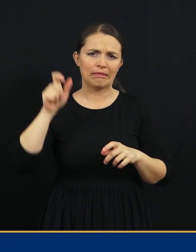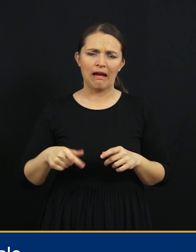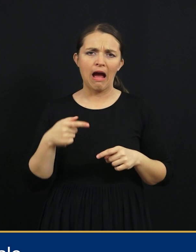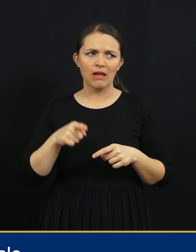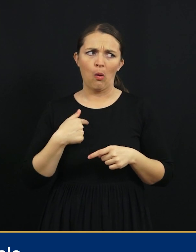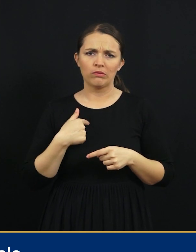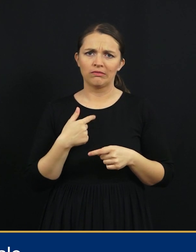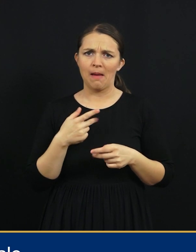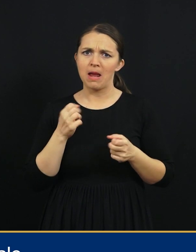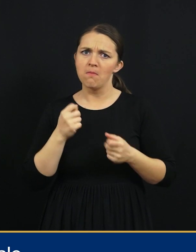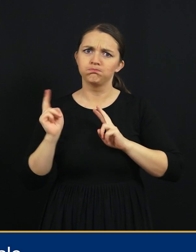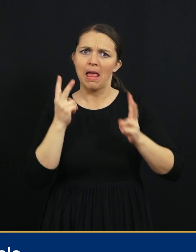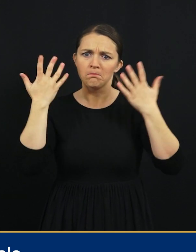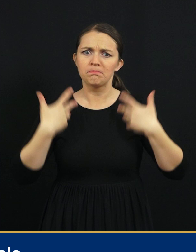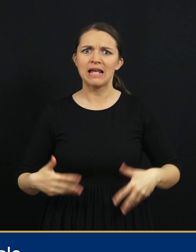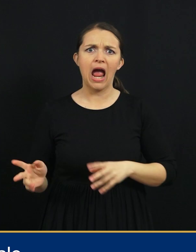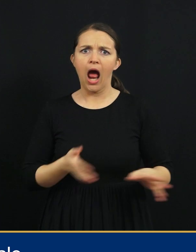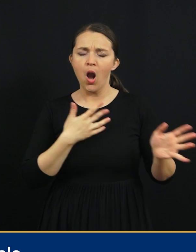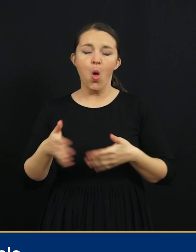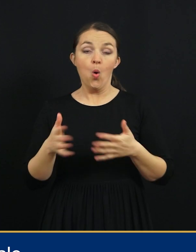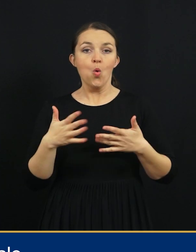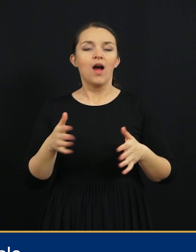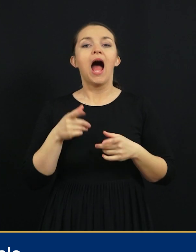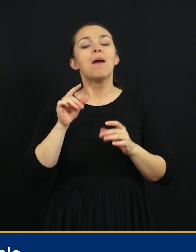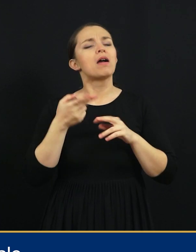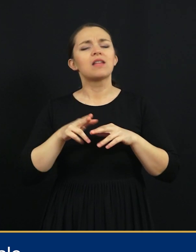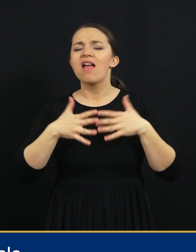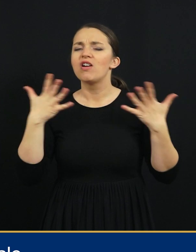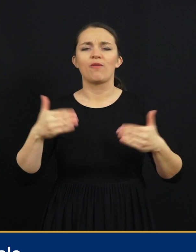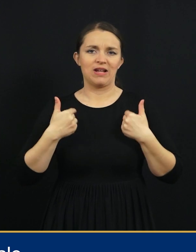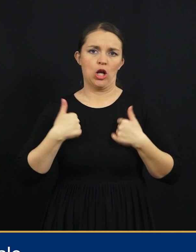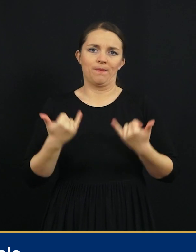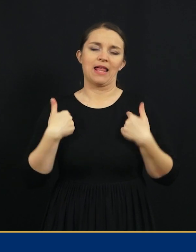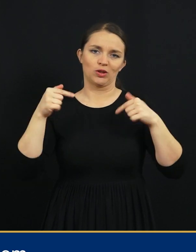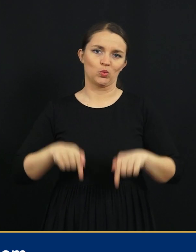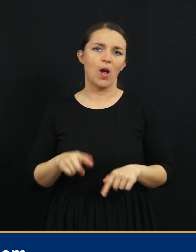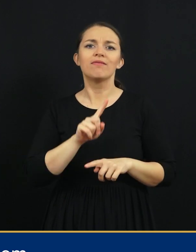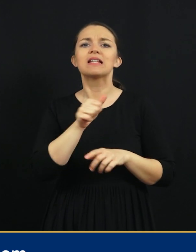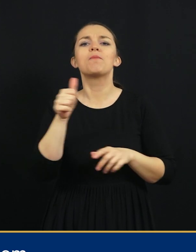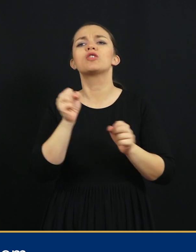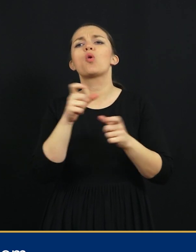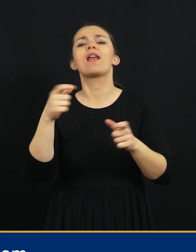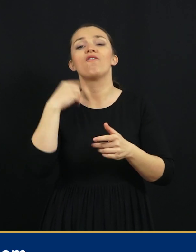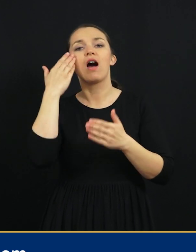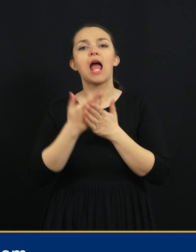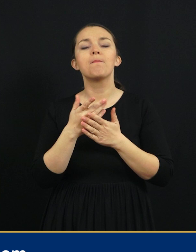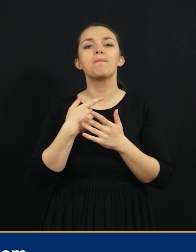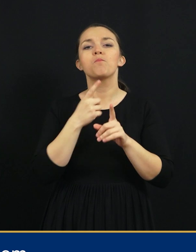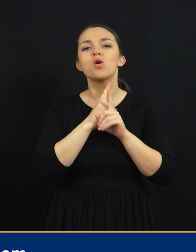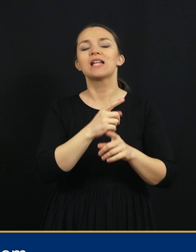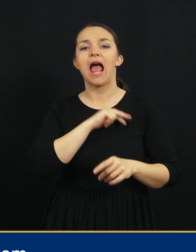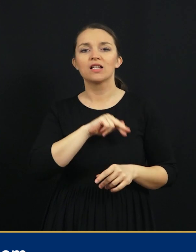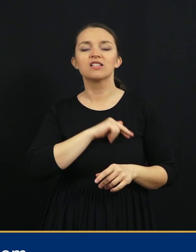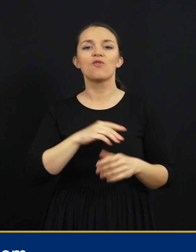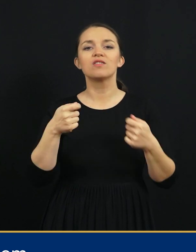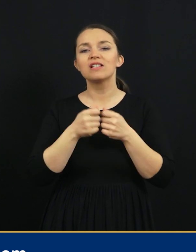tako da me je kar prepihalo, ampak z največjim veseljem seveda danes tukaj. Ne samo zato, ker verjamem v poslanstvo